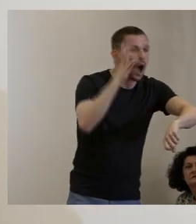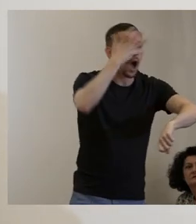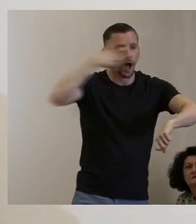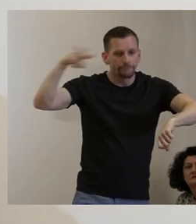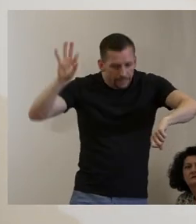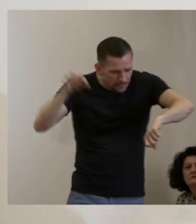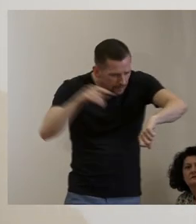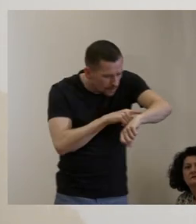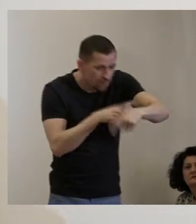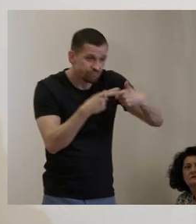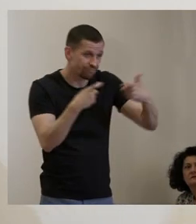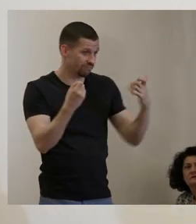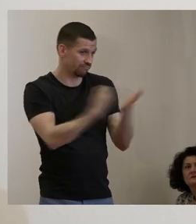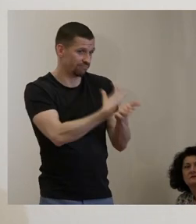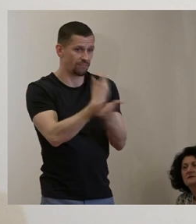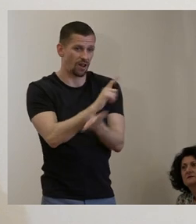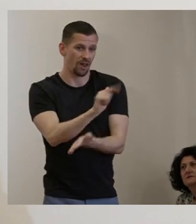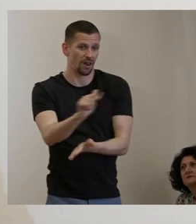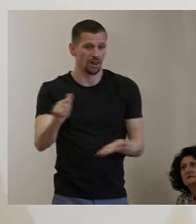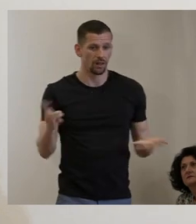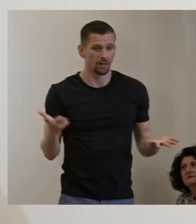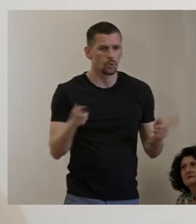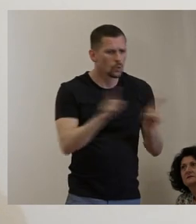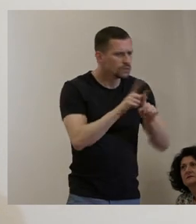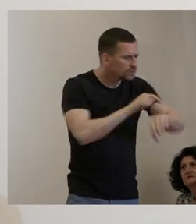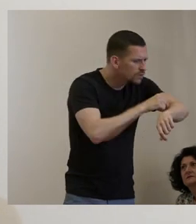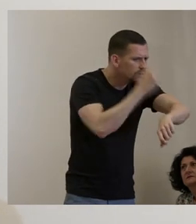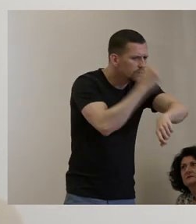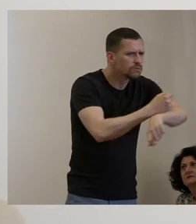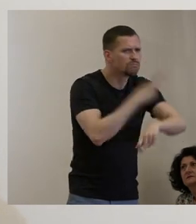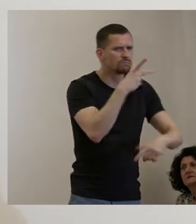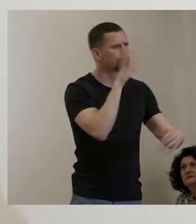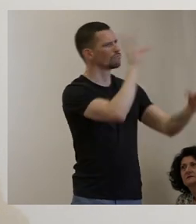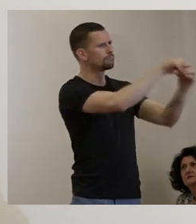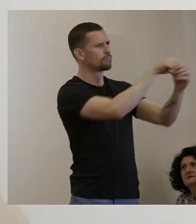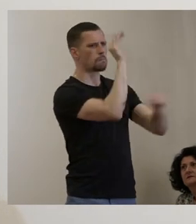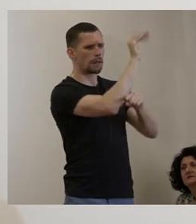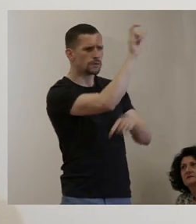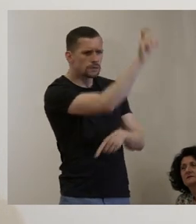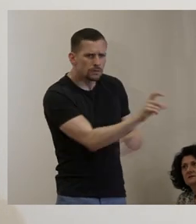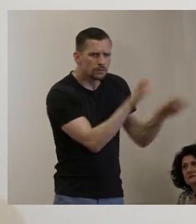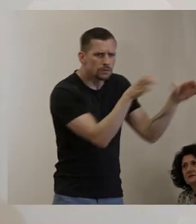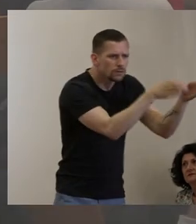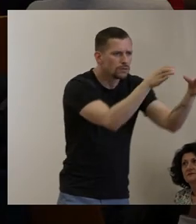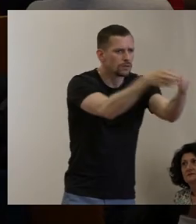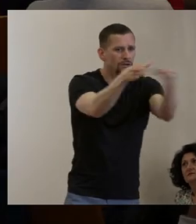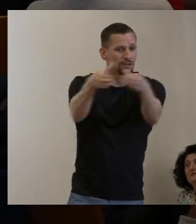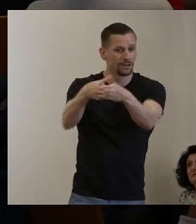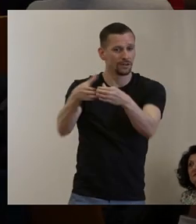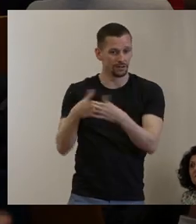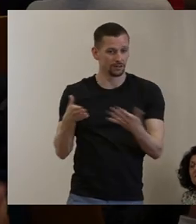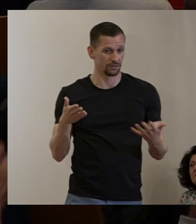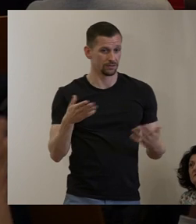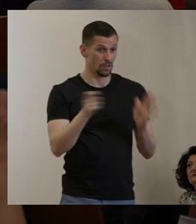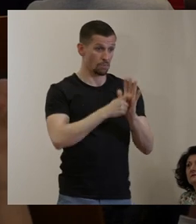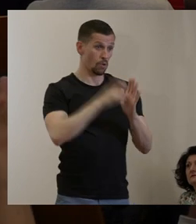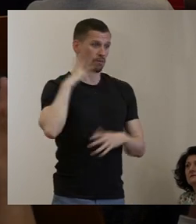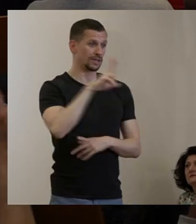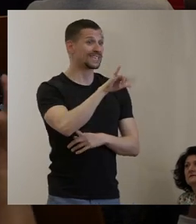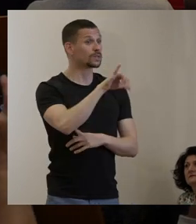Rio de Janeiro étant la plus grande ville africaine de l'Amérique à cette époque. C'est donc